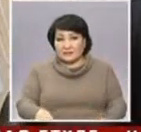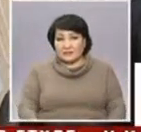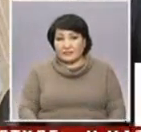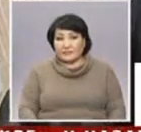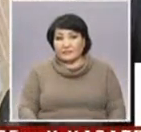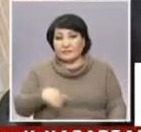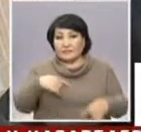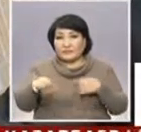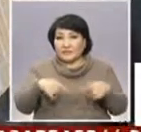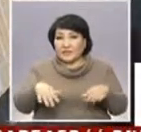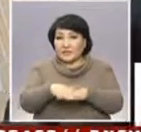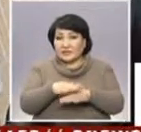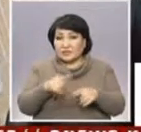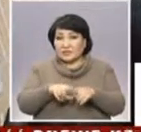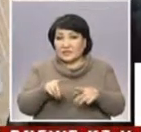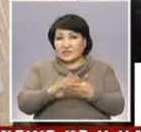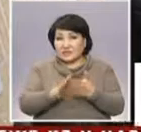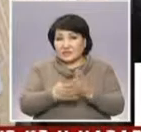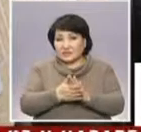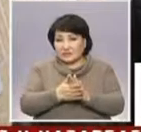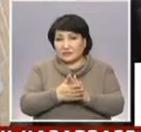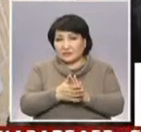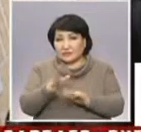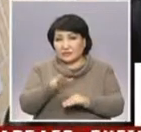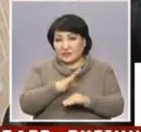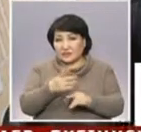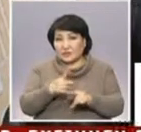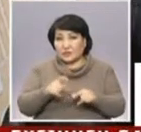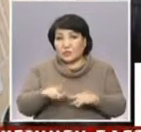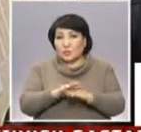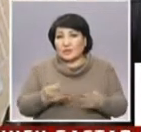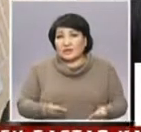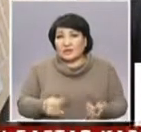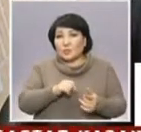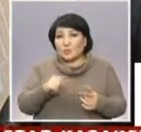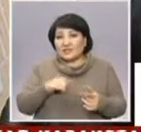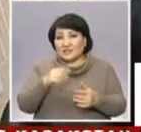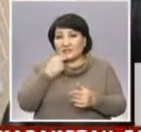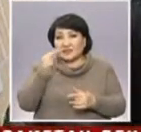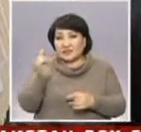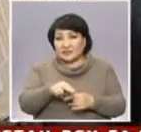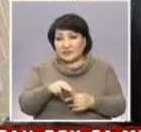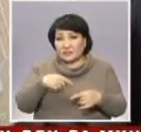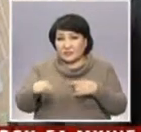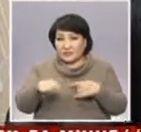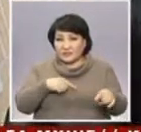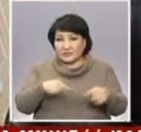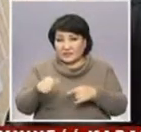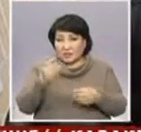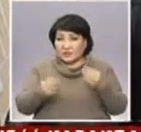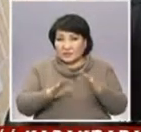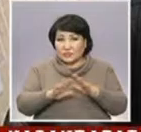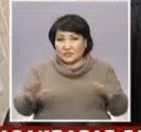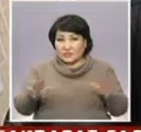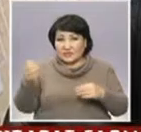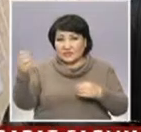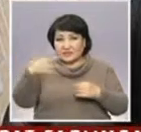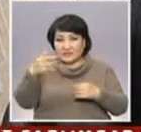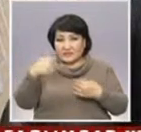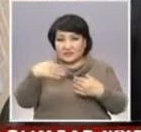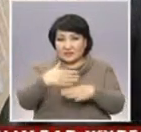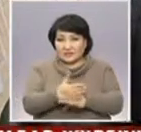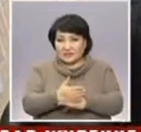Футбол алаңының мұндай жағдайға жетуіне тұрғындардың өздері кінәлі. Балалар мұнда футбол ойнап қана қоймай, жарақтарды сындырып кетеді. Құлыптап тастадық, ол